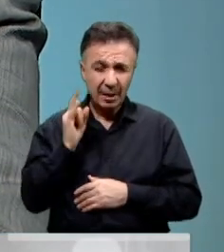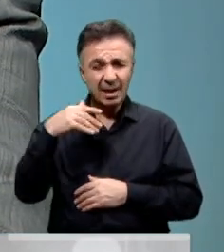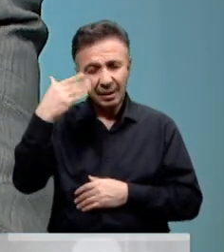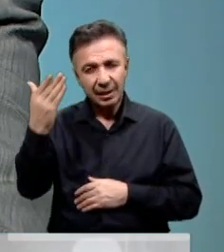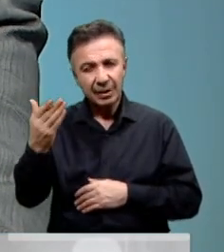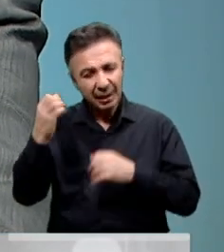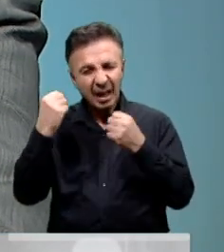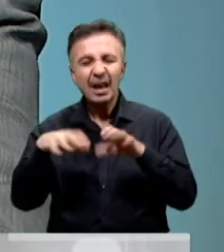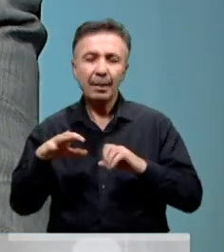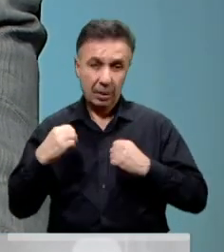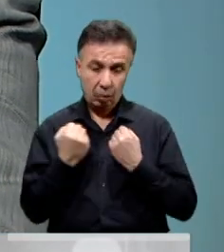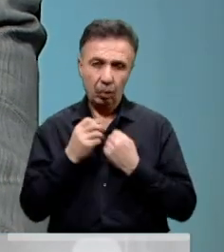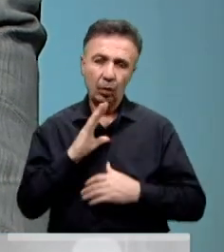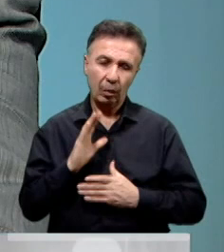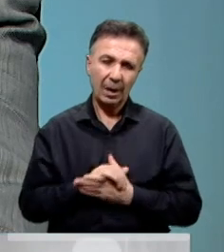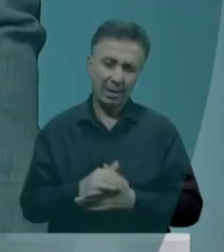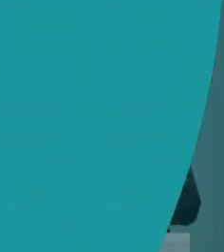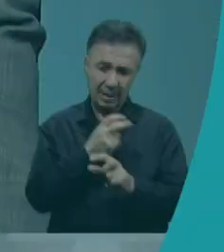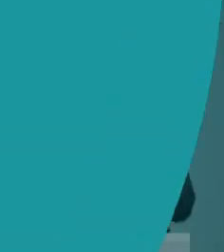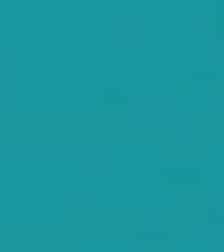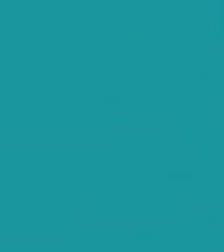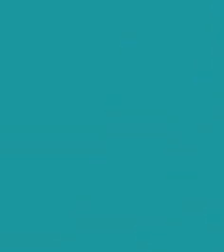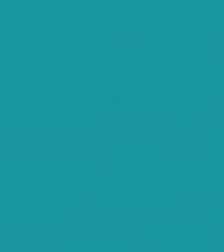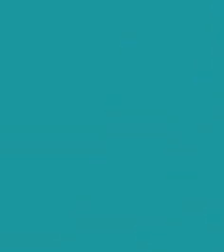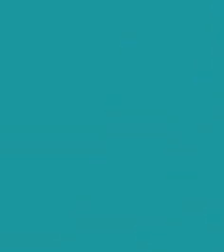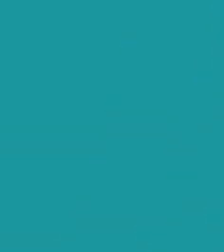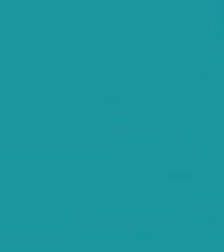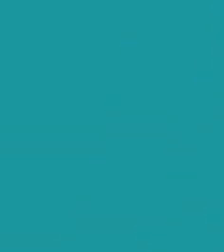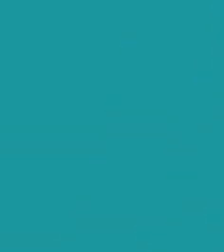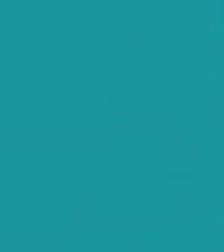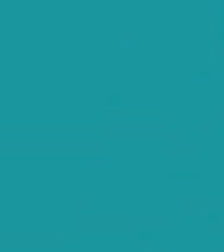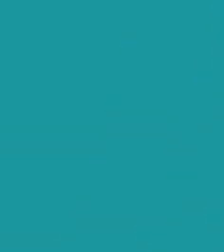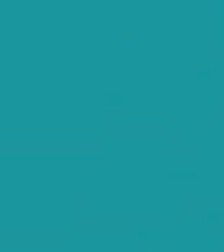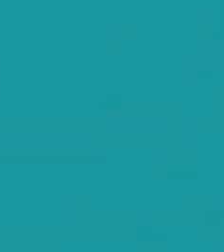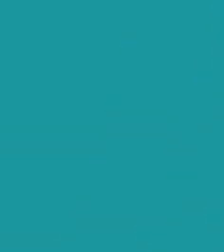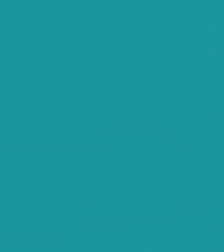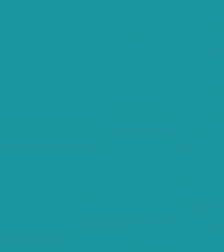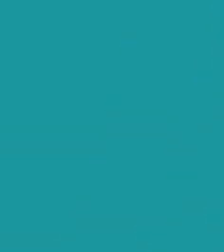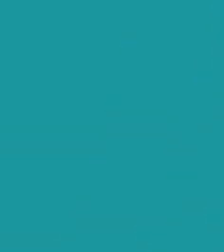değil. Efendim camide çok rahatlıkla kalabilirler. Gönül rahatlıkla kalsınlar. Peki. Evet.